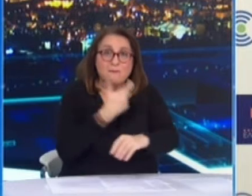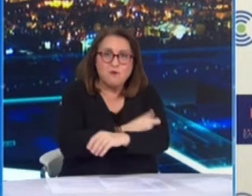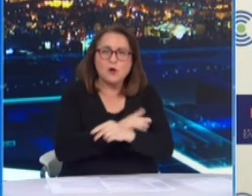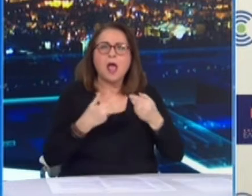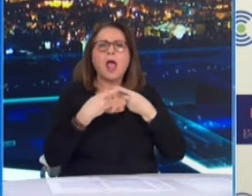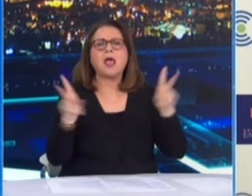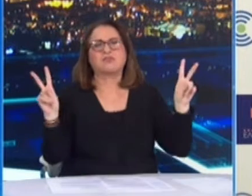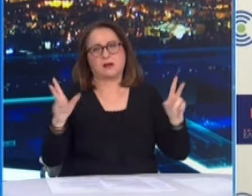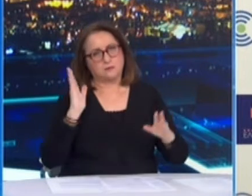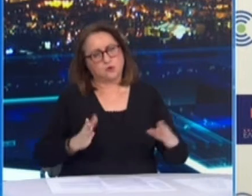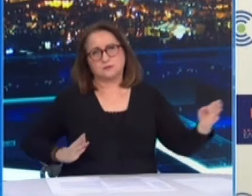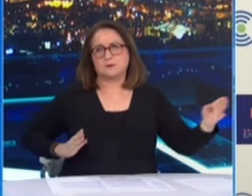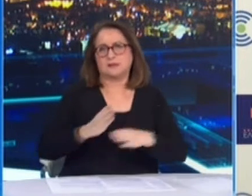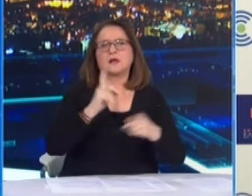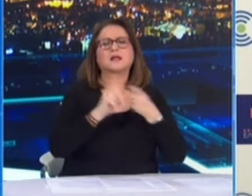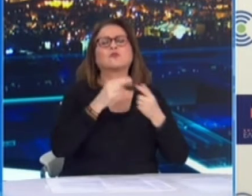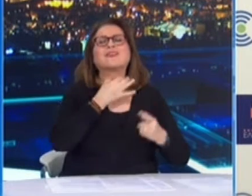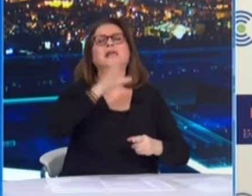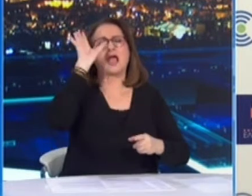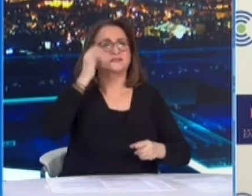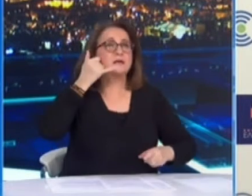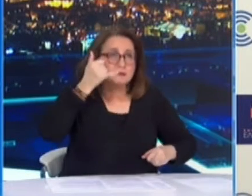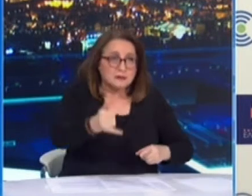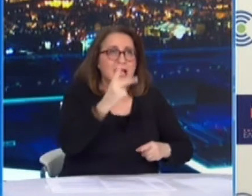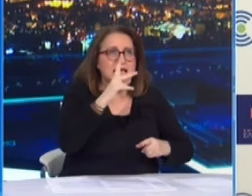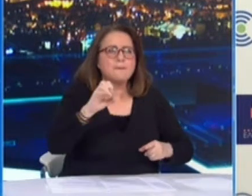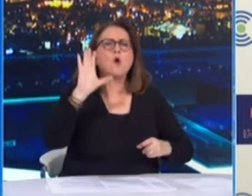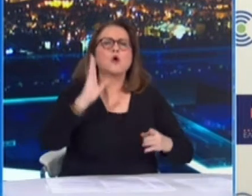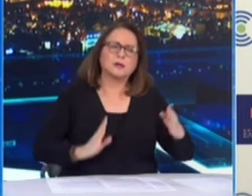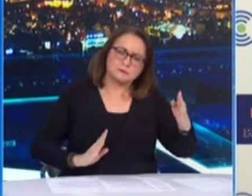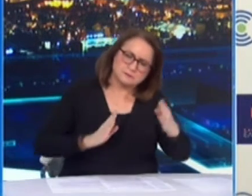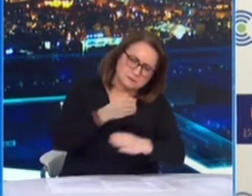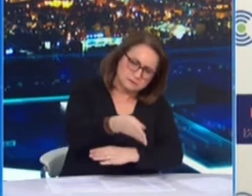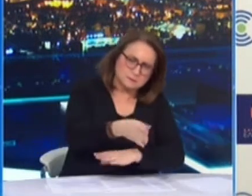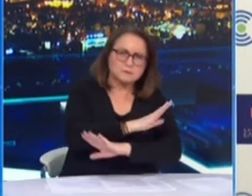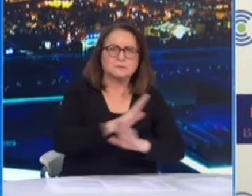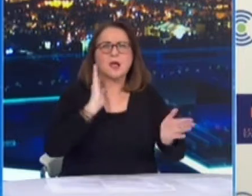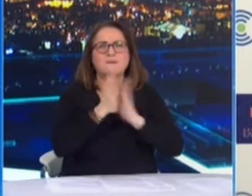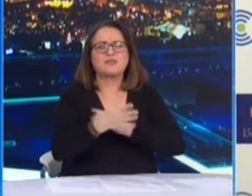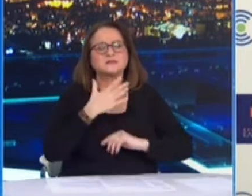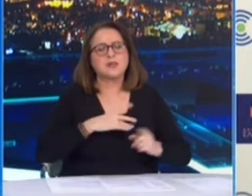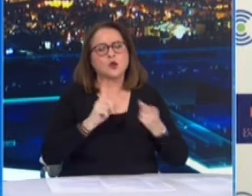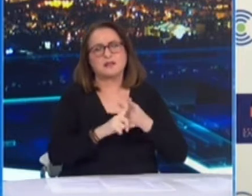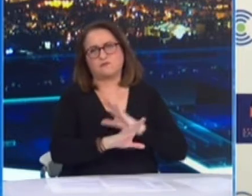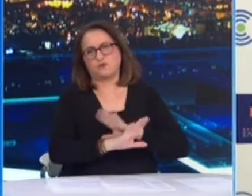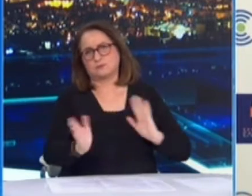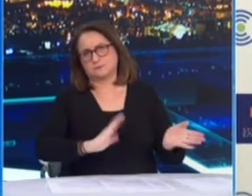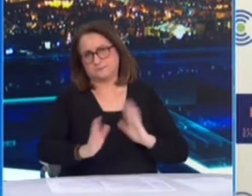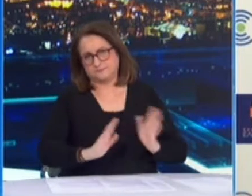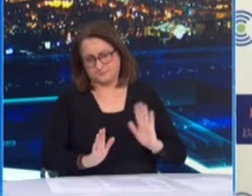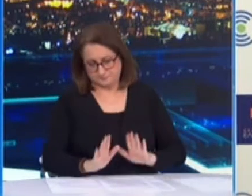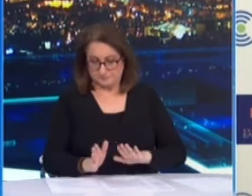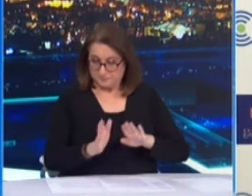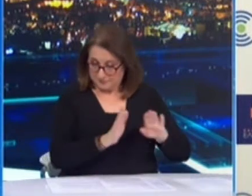άειλη συνταγογράφηση. Στην άειλη συνταγογράφηση δεν υπήρχε και υπάρχει ημέρημνα με βάση τις διευθύνσεις που